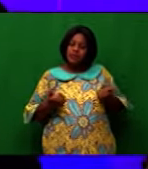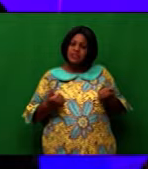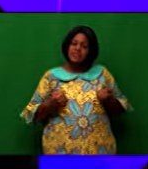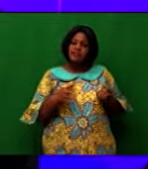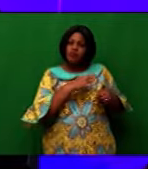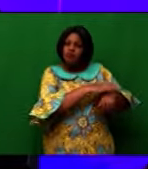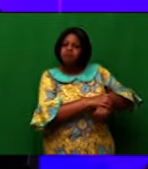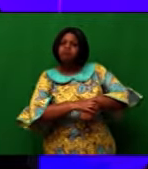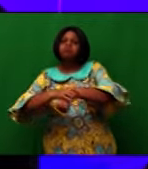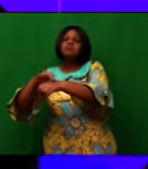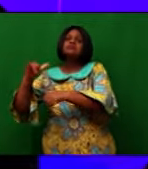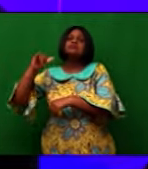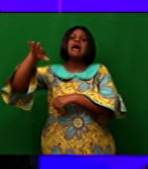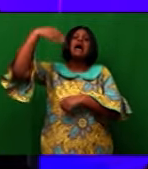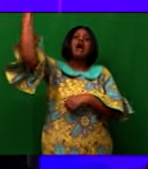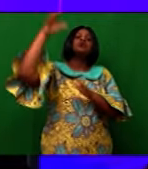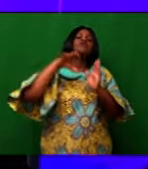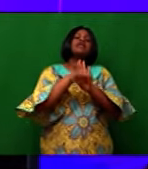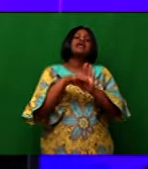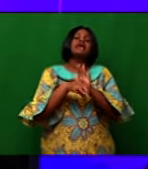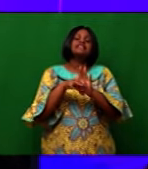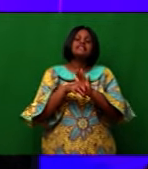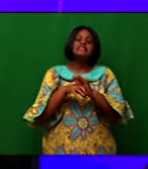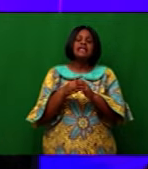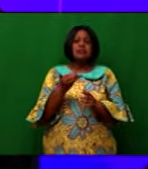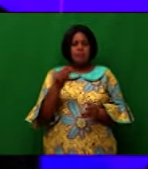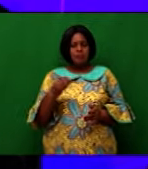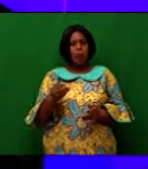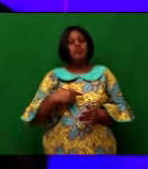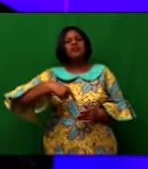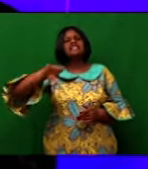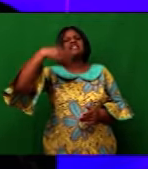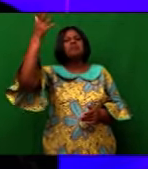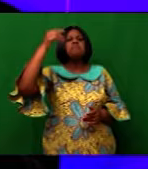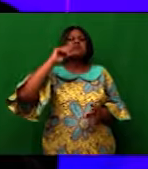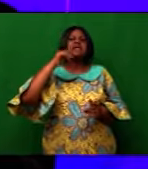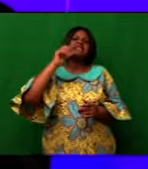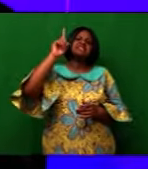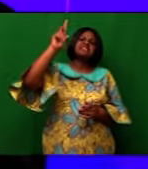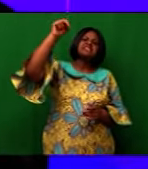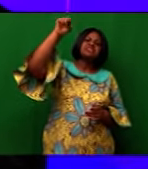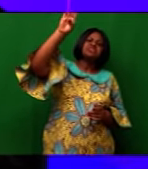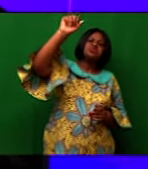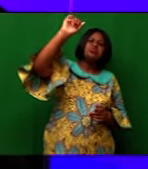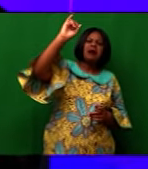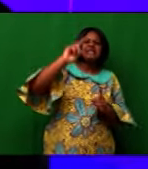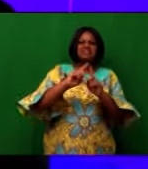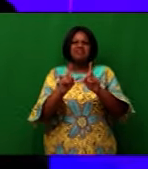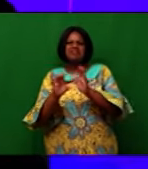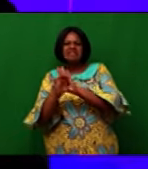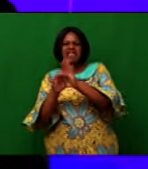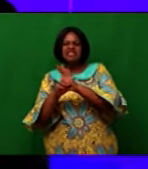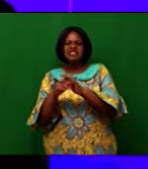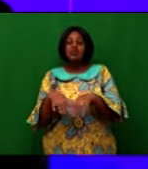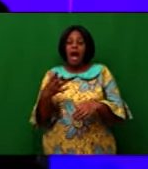ivavo tanetseka nemuno makatombotorwa umwanhu pane vanhu vakazosungwa vaitora vanhu vachivati vanoendesa kubasa kunyika dzakasiyana siyana vanhu